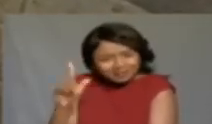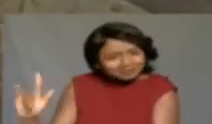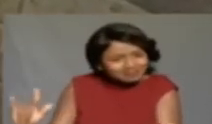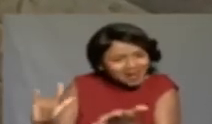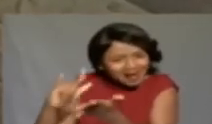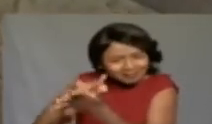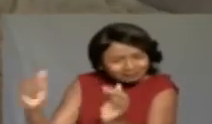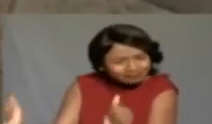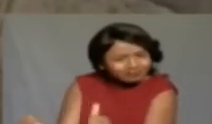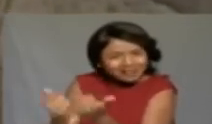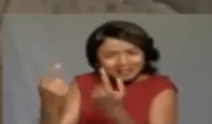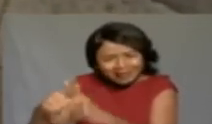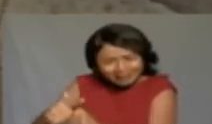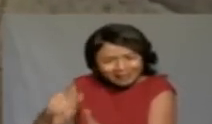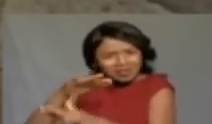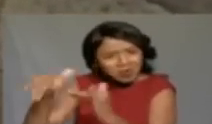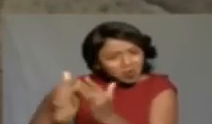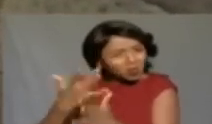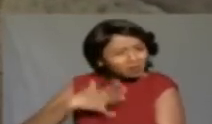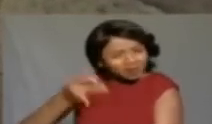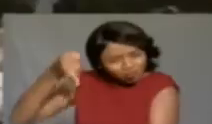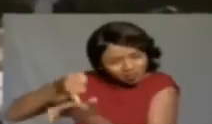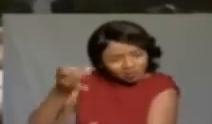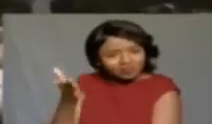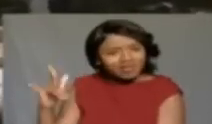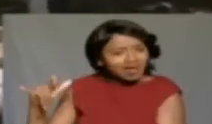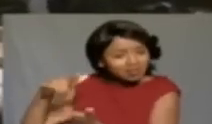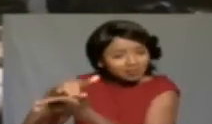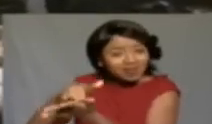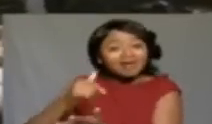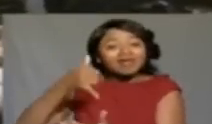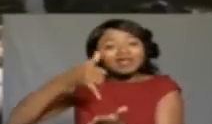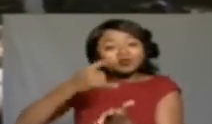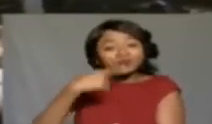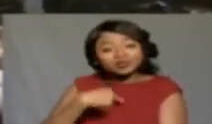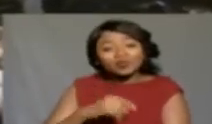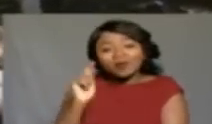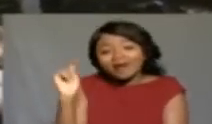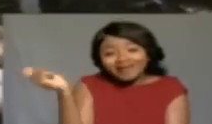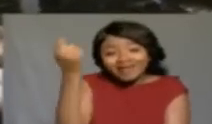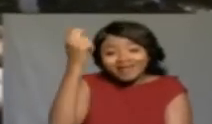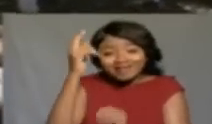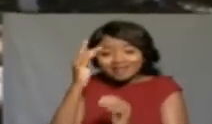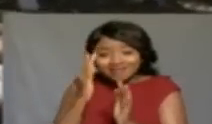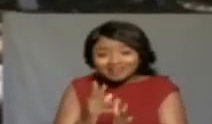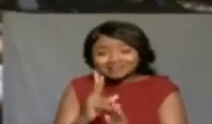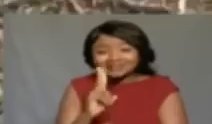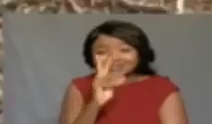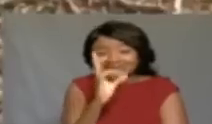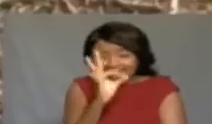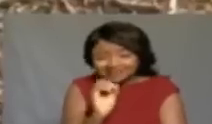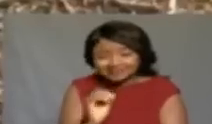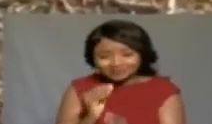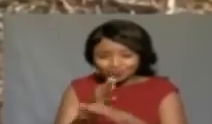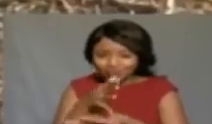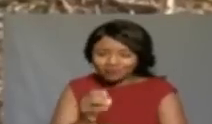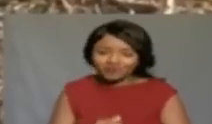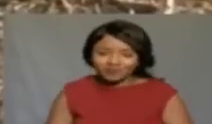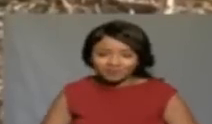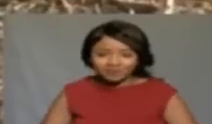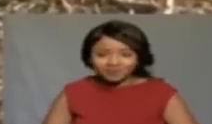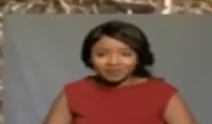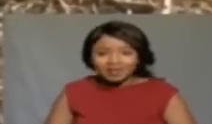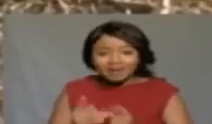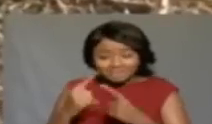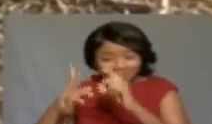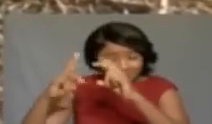kuanguka na kisha kuua watu wote waliokuwa ndani, miongoni mwao wa Kenya zaidi ya 30. Shirika la usalama na uchunguzi wa safari